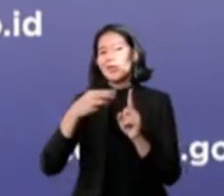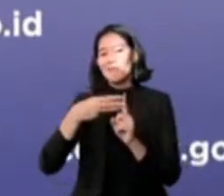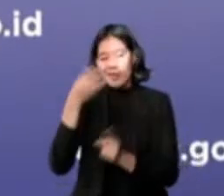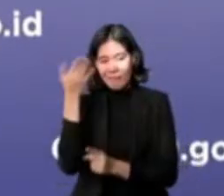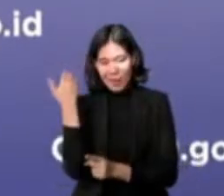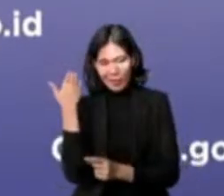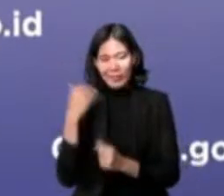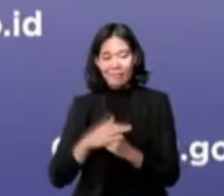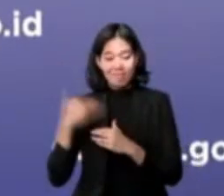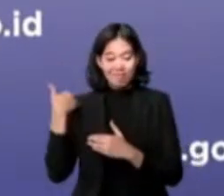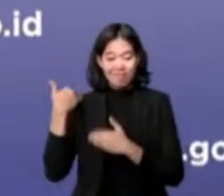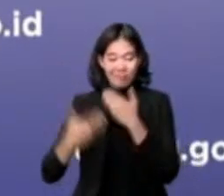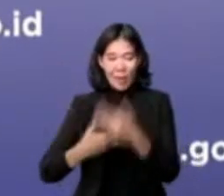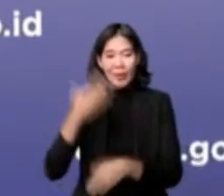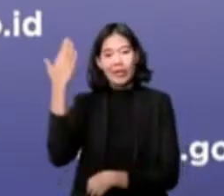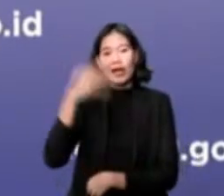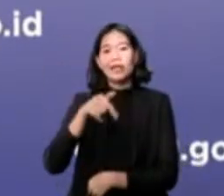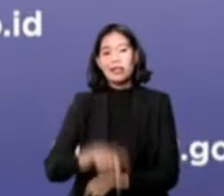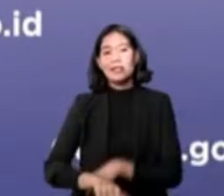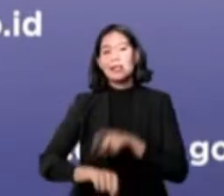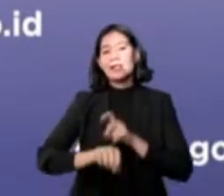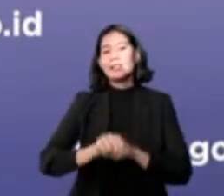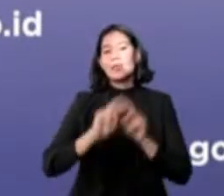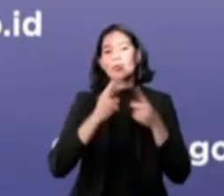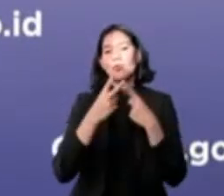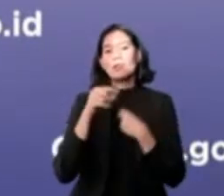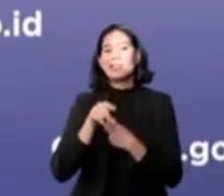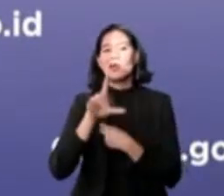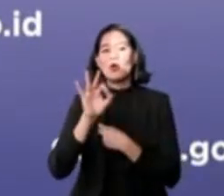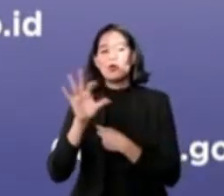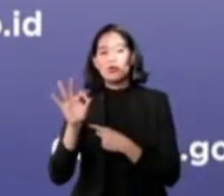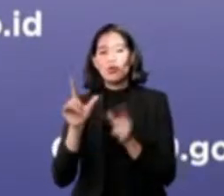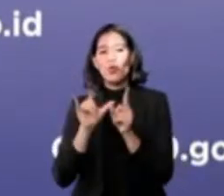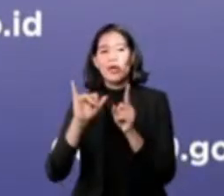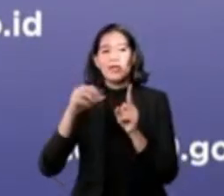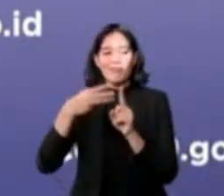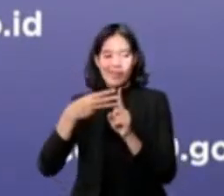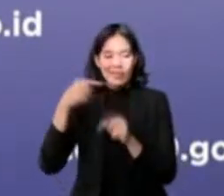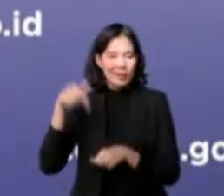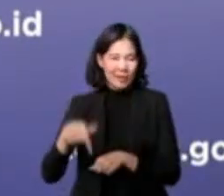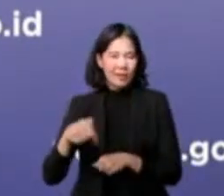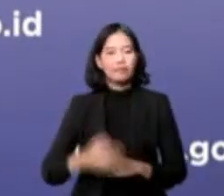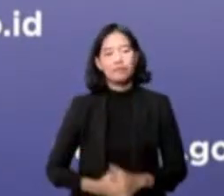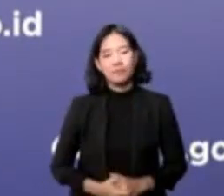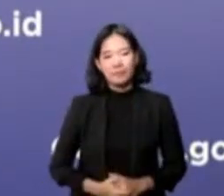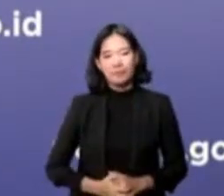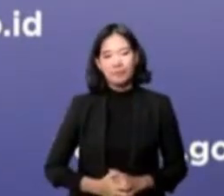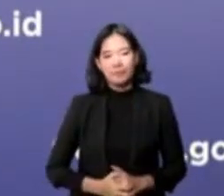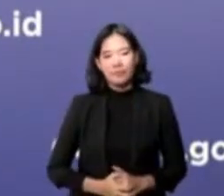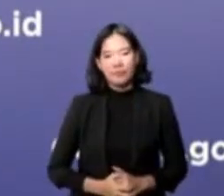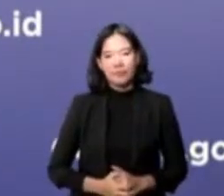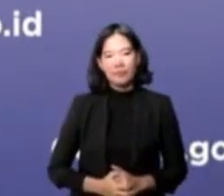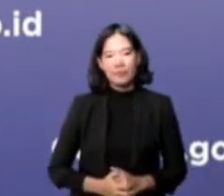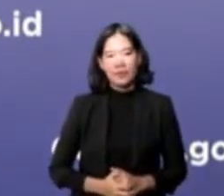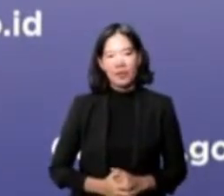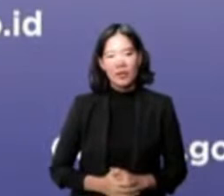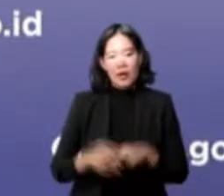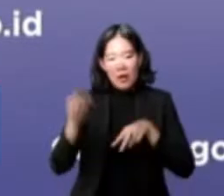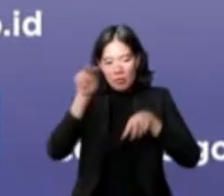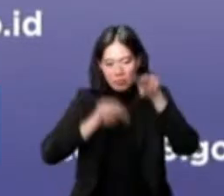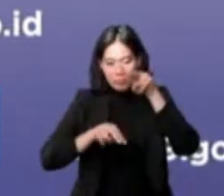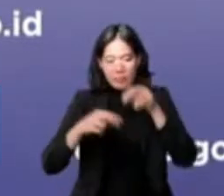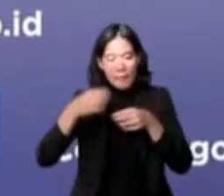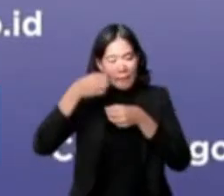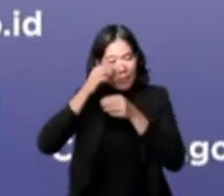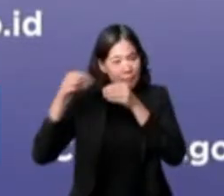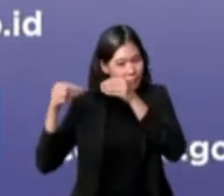Indonesia Barat kemarin sampai dengan hari ini di pukul 12.00 waktu Indonesia bagian Barat. Kita telah memeriksakan